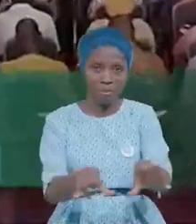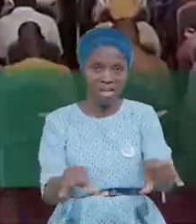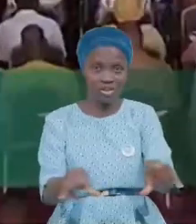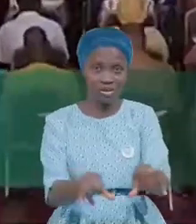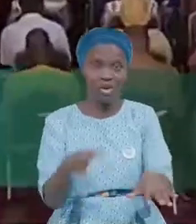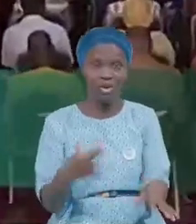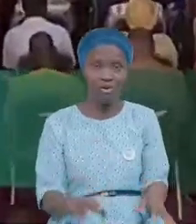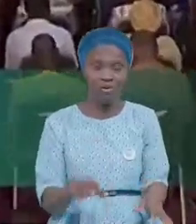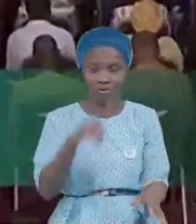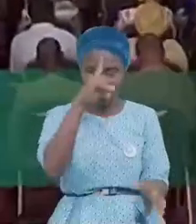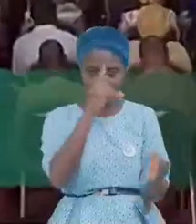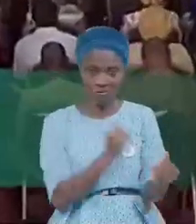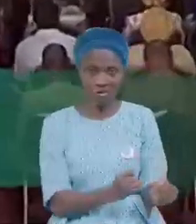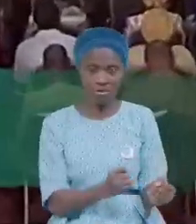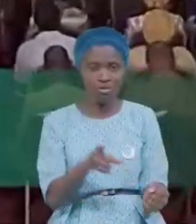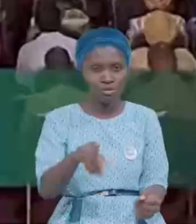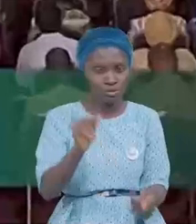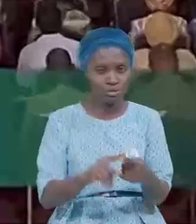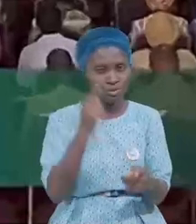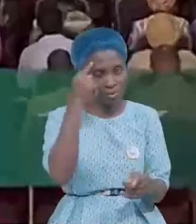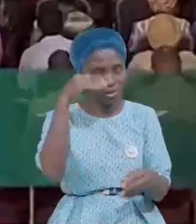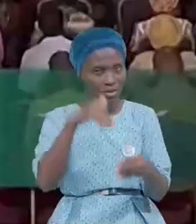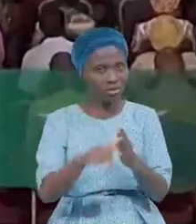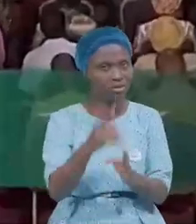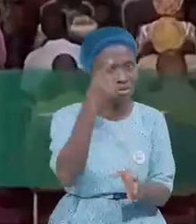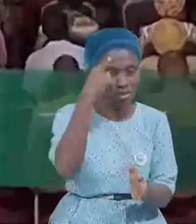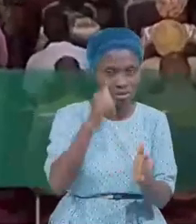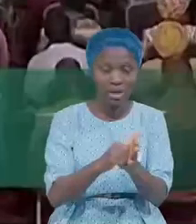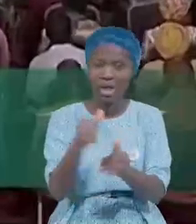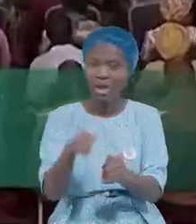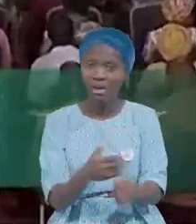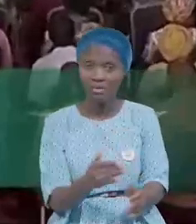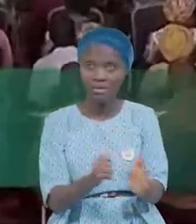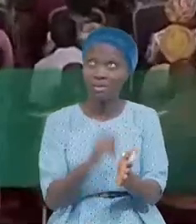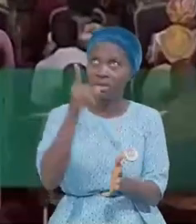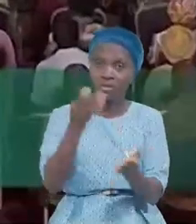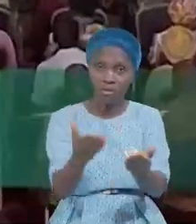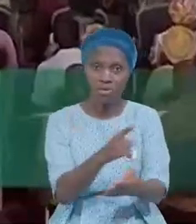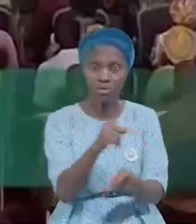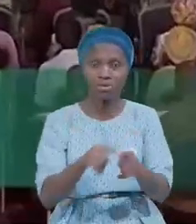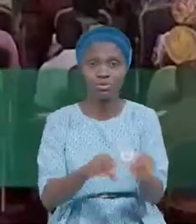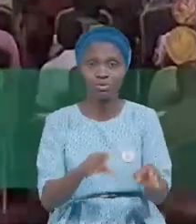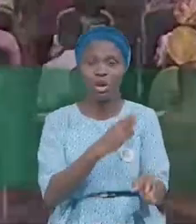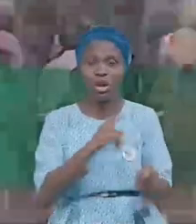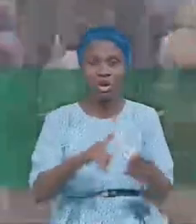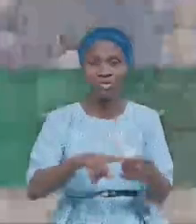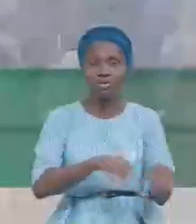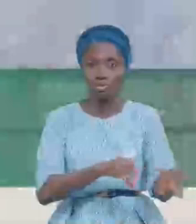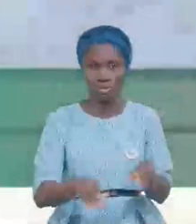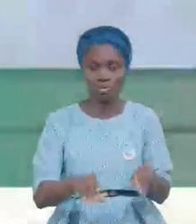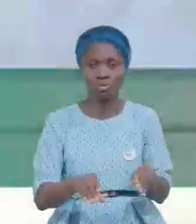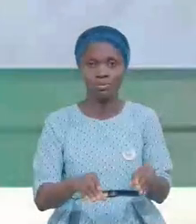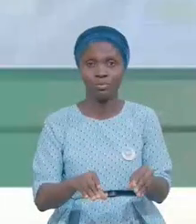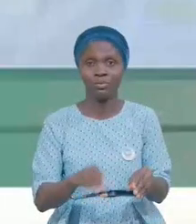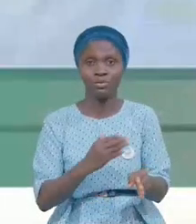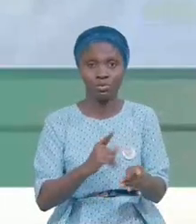Pensez donc à penser en vous-même tout ce qu'il veut que tu fasses, tout ce qu'il veut que tu accomplisses. Partout